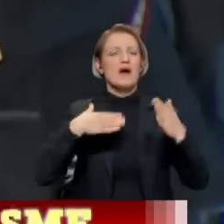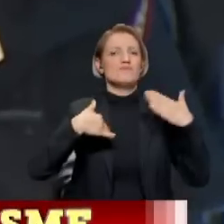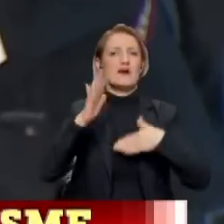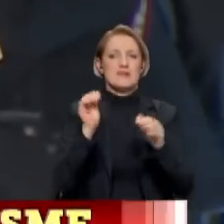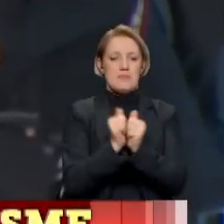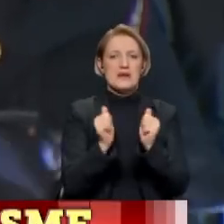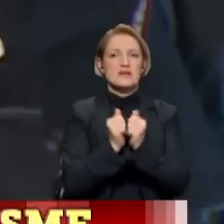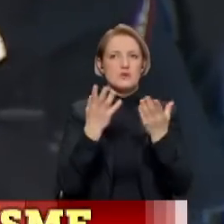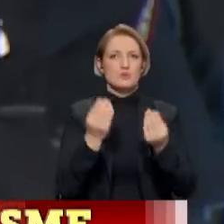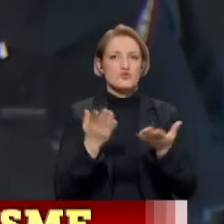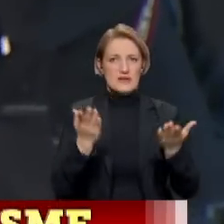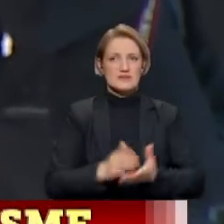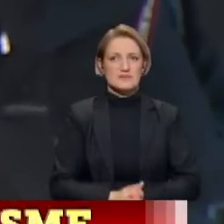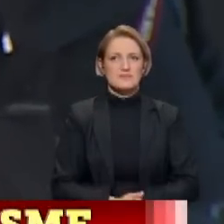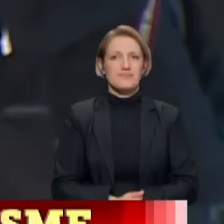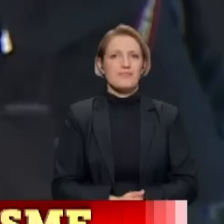fazla birlikte olacağız.